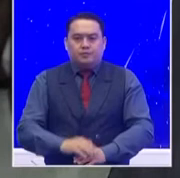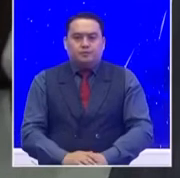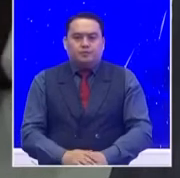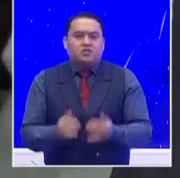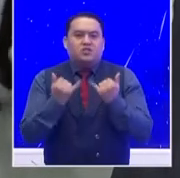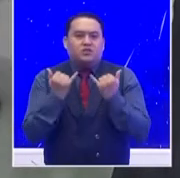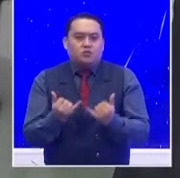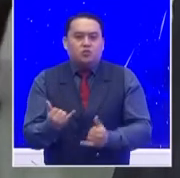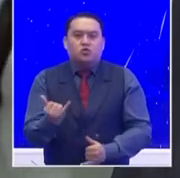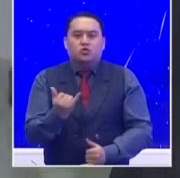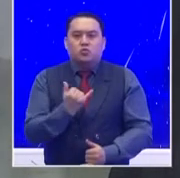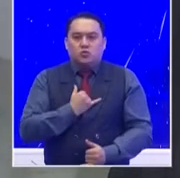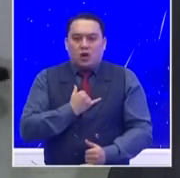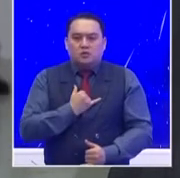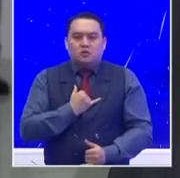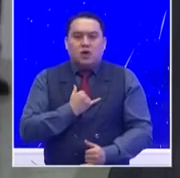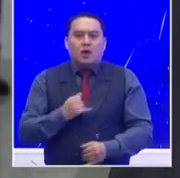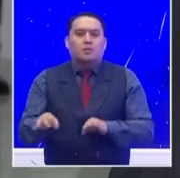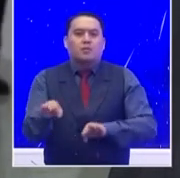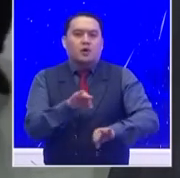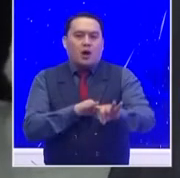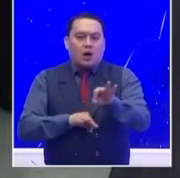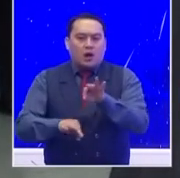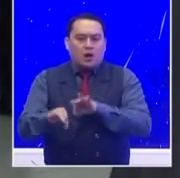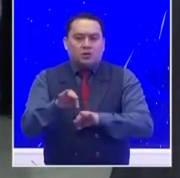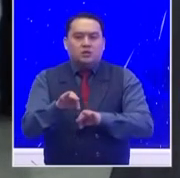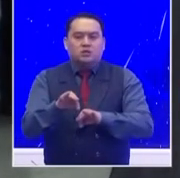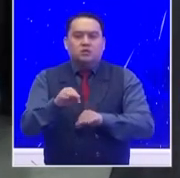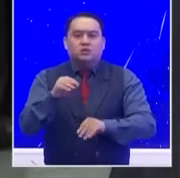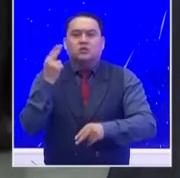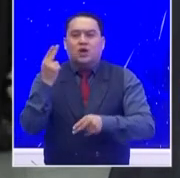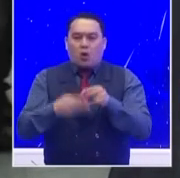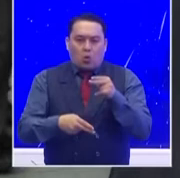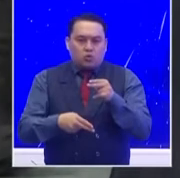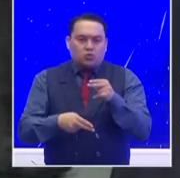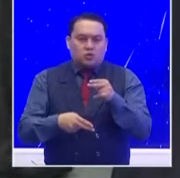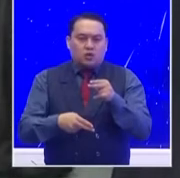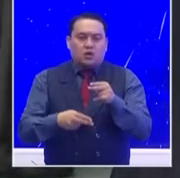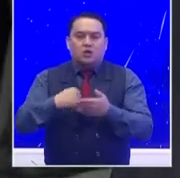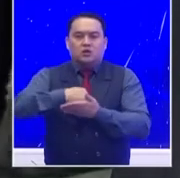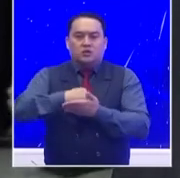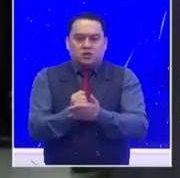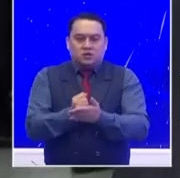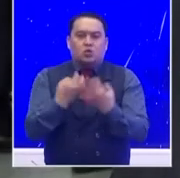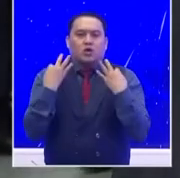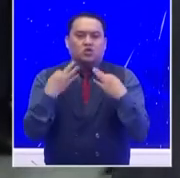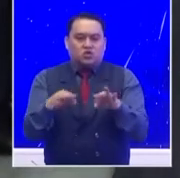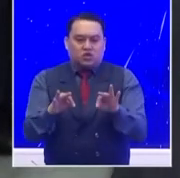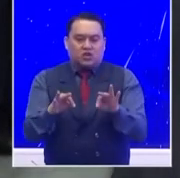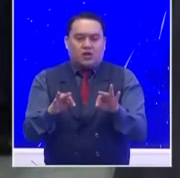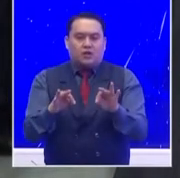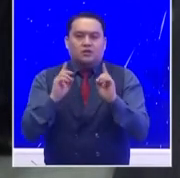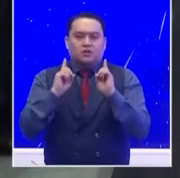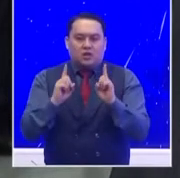день у вас все проекты раз разработки закончены получили заключение государственной экспертизы и